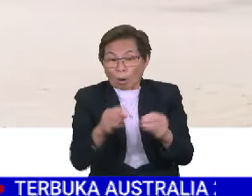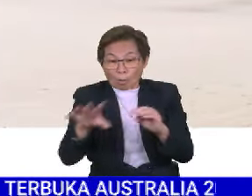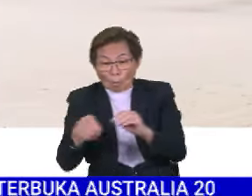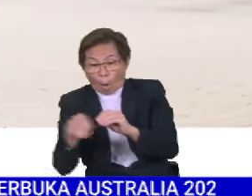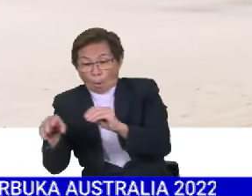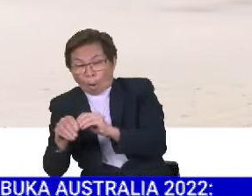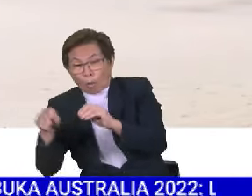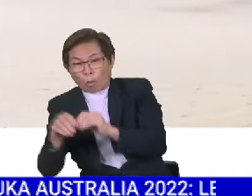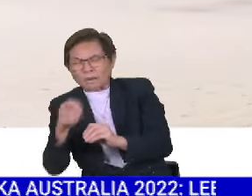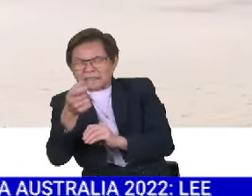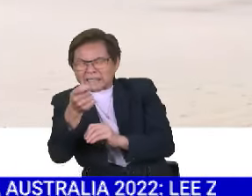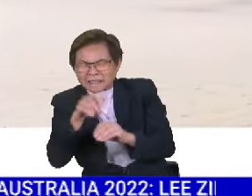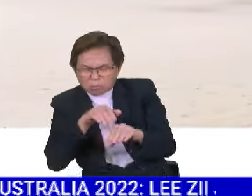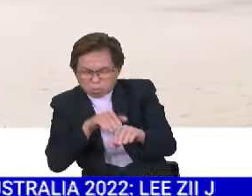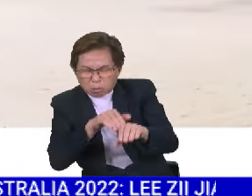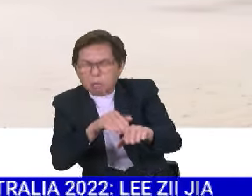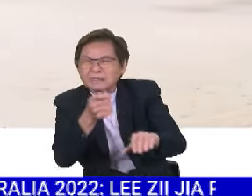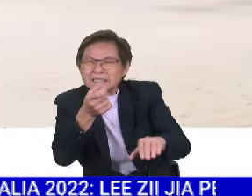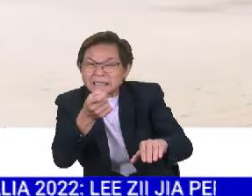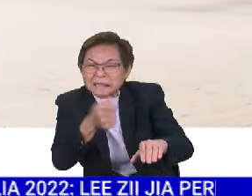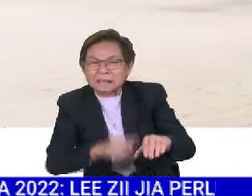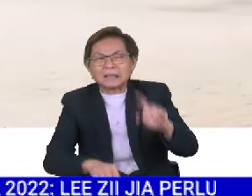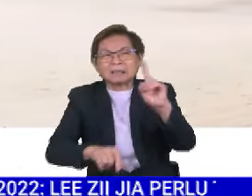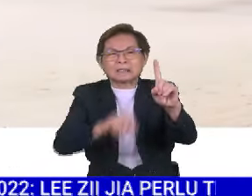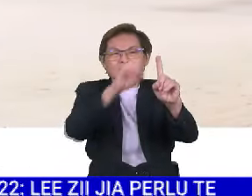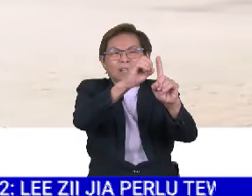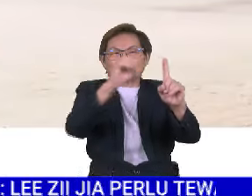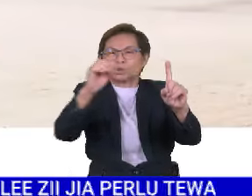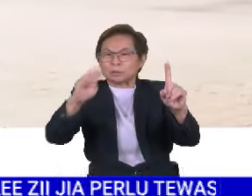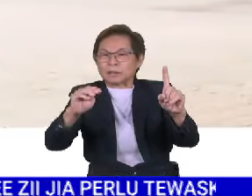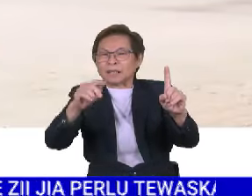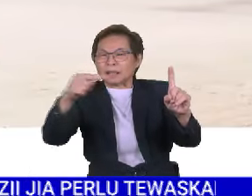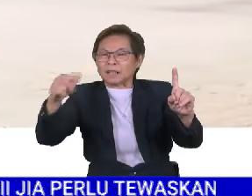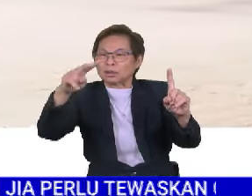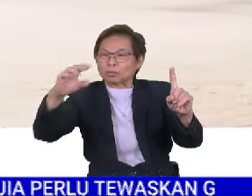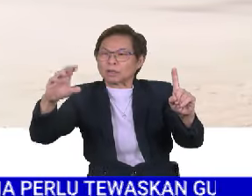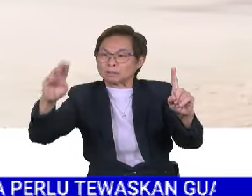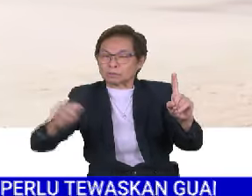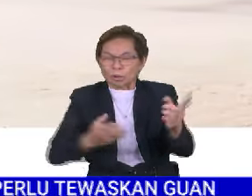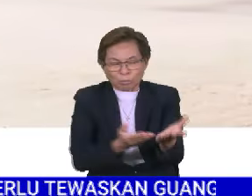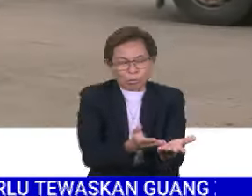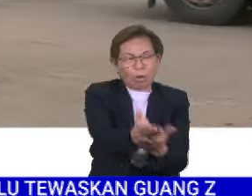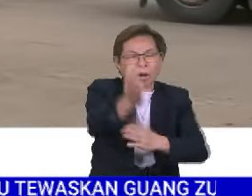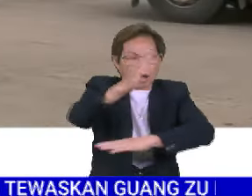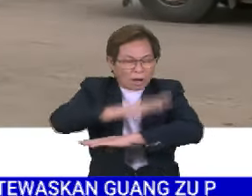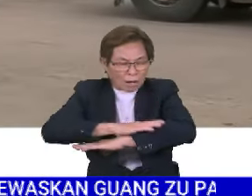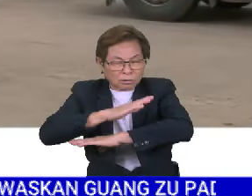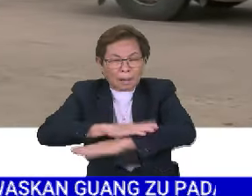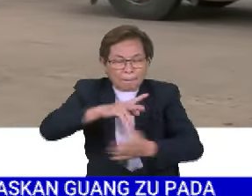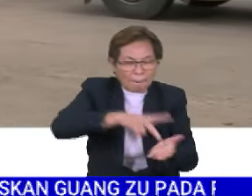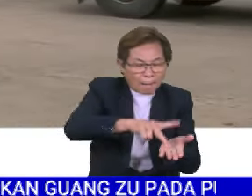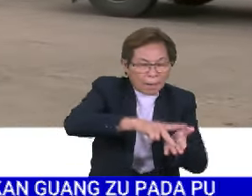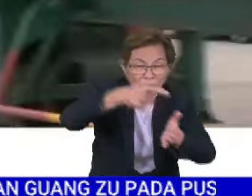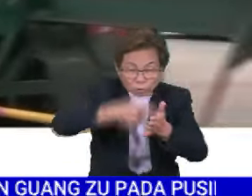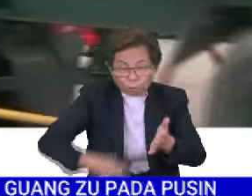bertambah dan juga sedikit kesesakan, kira-kira 100 meter hingga 200 meter menuju ke kaunter pembayaran tol.